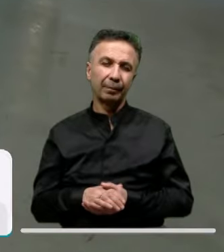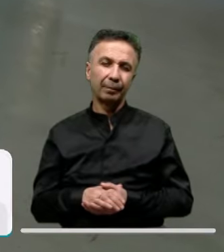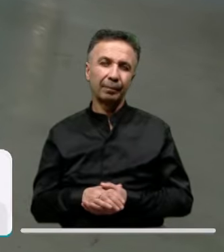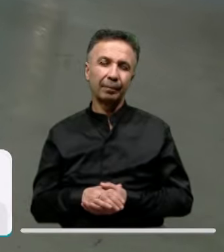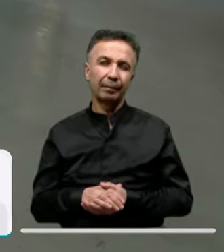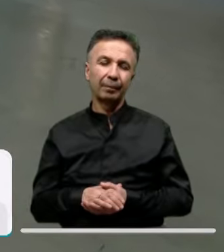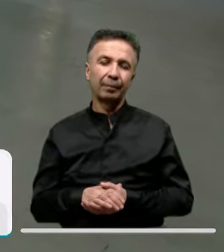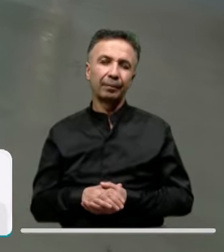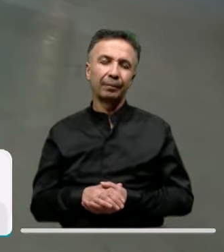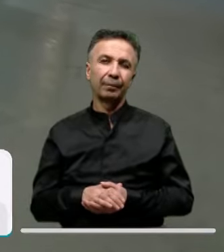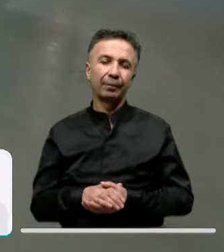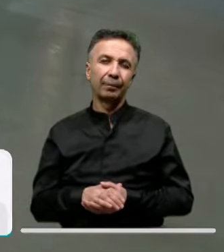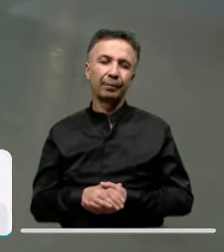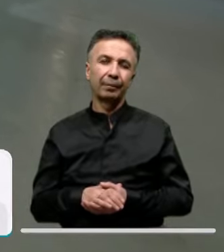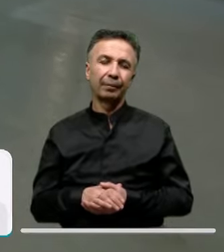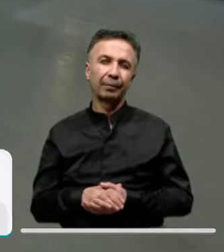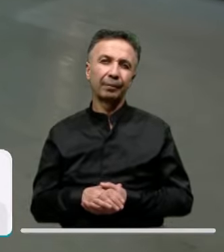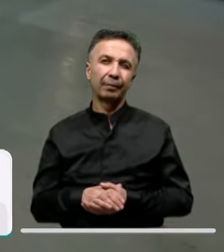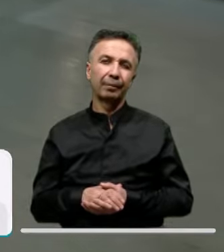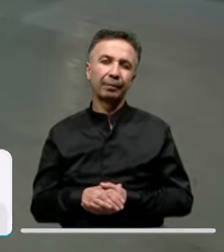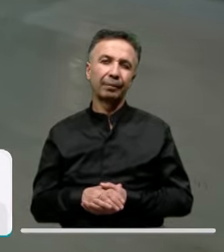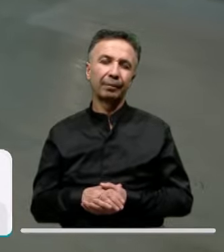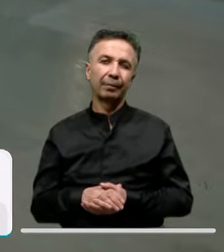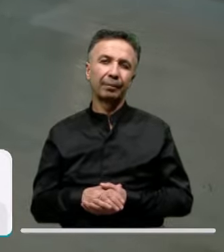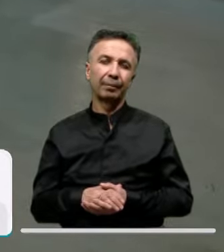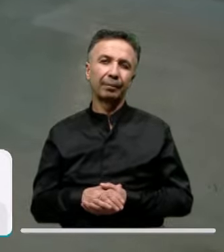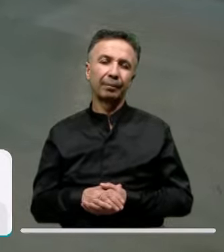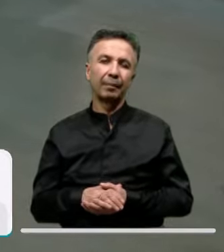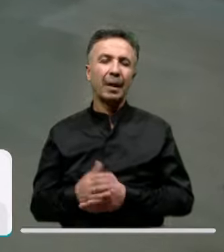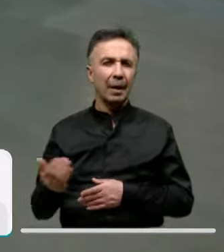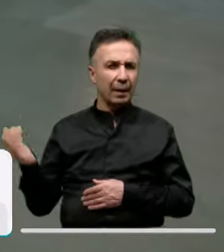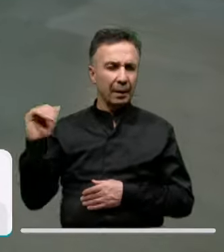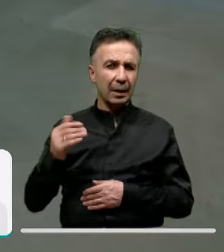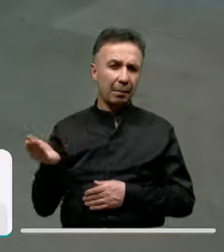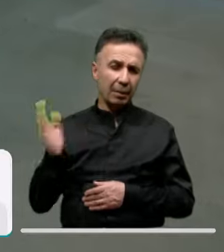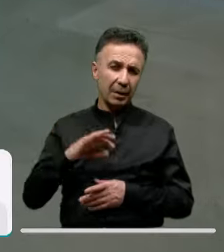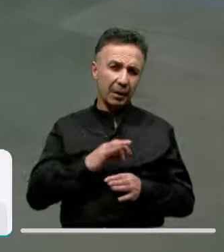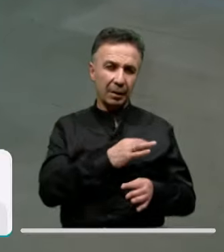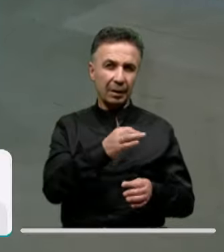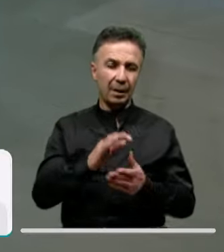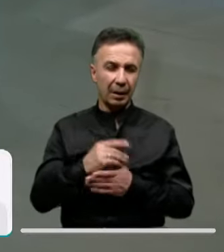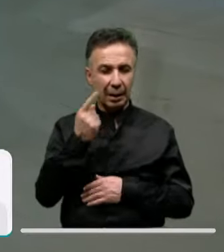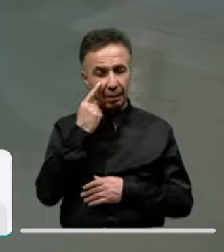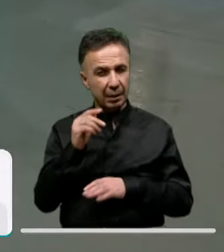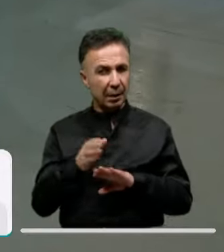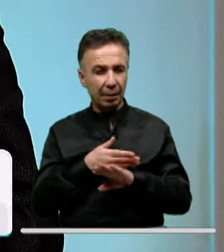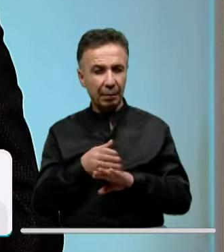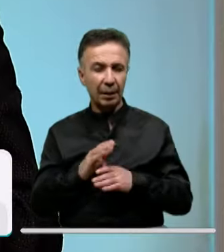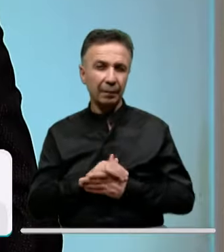da gelmiyor. Ama şunu da diyeyim seyircimiz bir şey söylüyor ya bir gelecek başkaları evet senin o şimdi devletin malı, kamunun